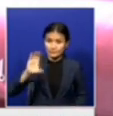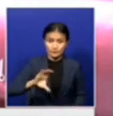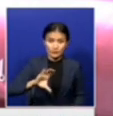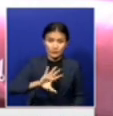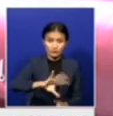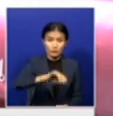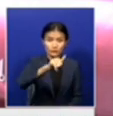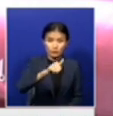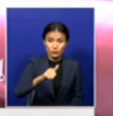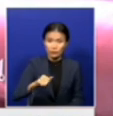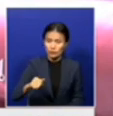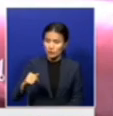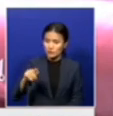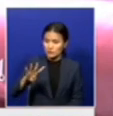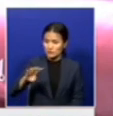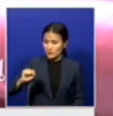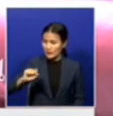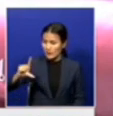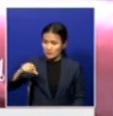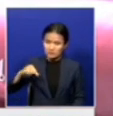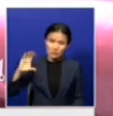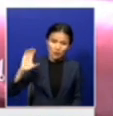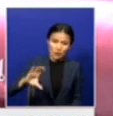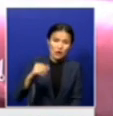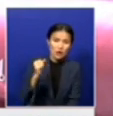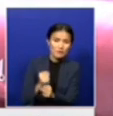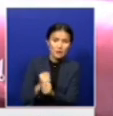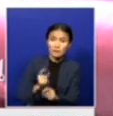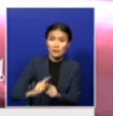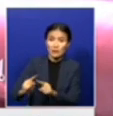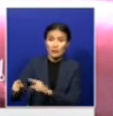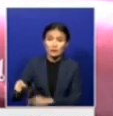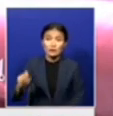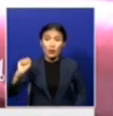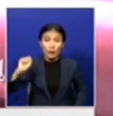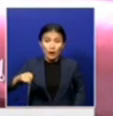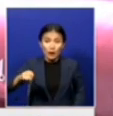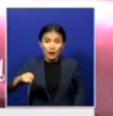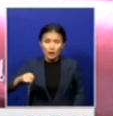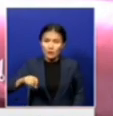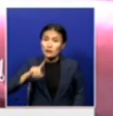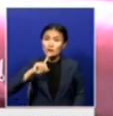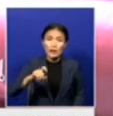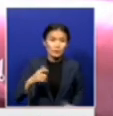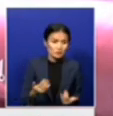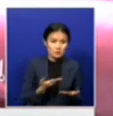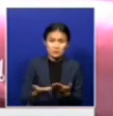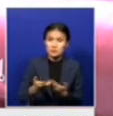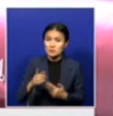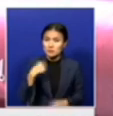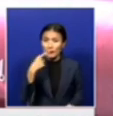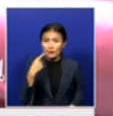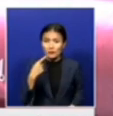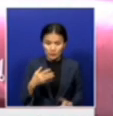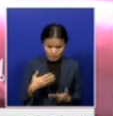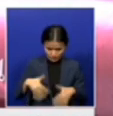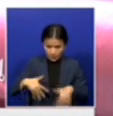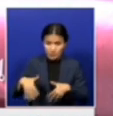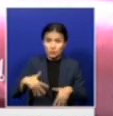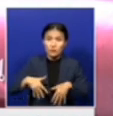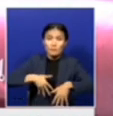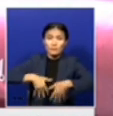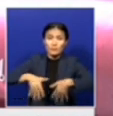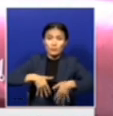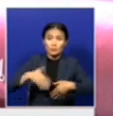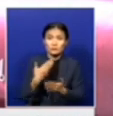ไปผลิตสรุปแล้วเนี่ยนะครับท่านจะให้ใครซื้อครับในเมื่อพี่น้องประชาชนวันนี้ไม่รู้จะเอาเงินที่ไหนไปซื้อตามร